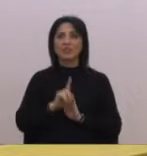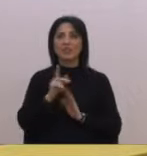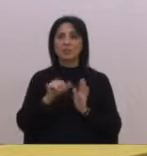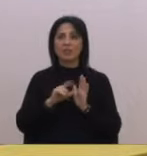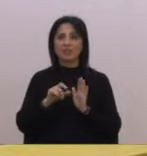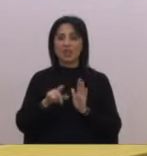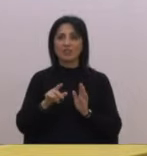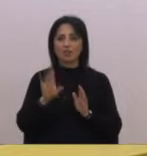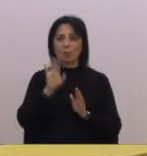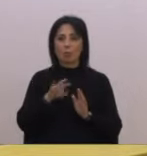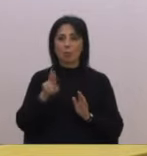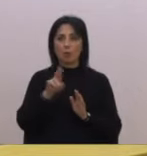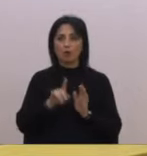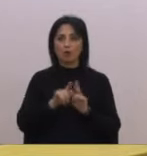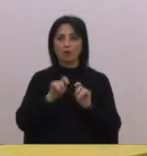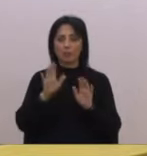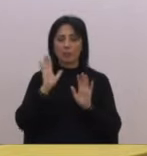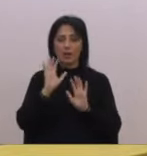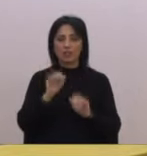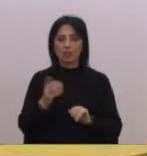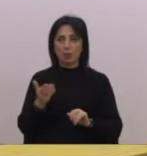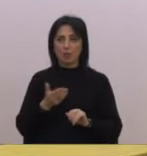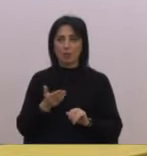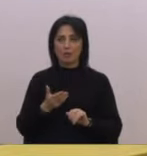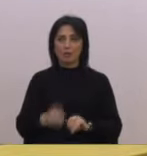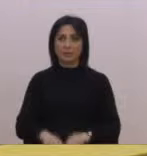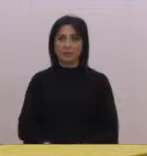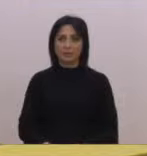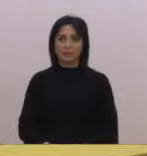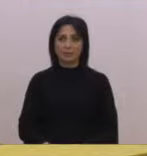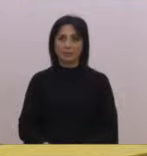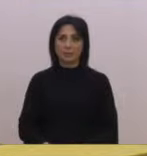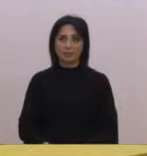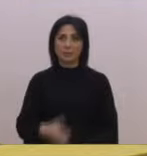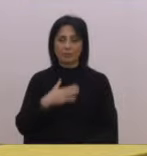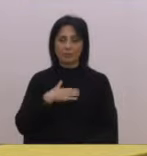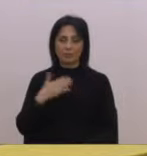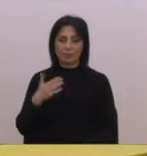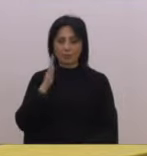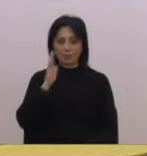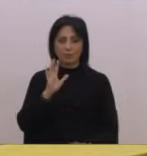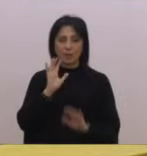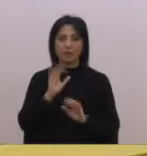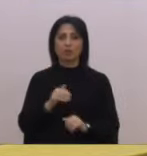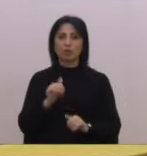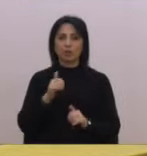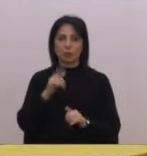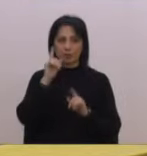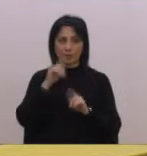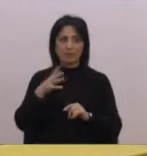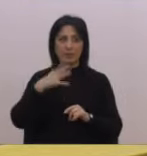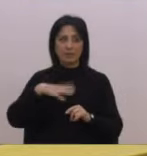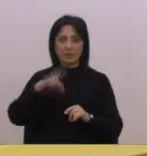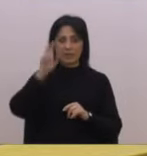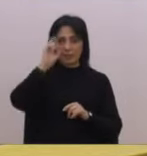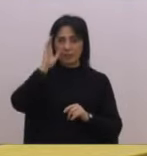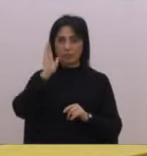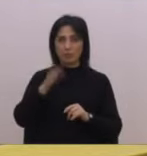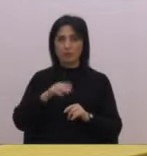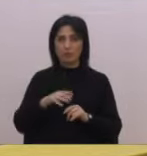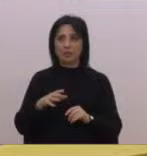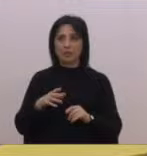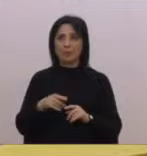საინვესტიციო ფონდების შექმნის მხარდაჭერას, რომელიც ჩვენი მხრიდან იქნება მხარდაჭერი, როგორც მოგახსენეთ, საქართველოს სახელმწიფო იქნება